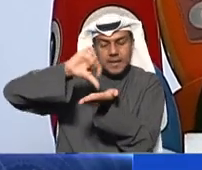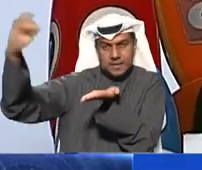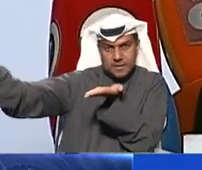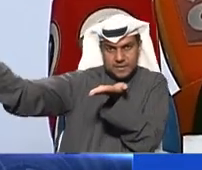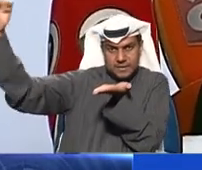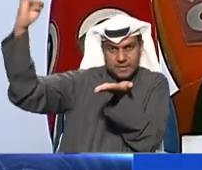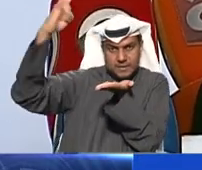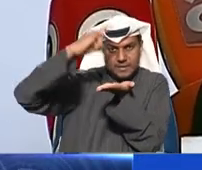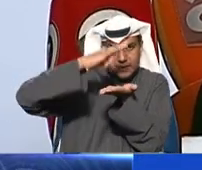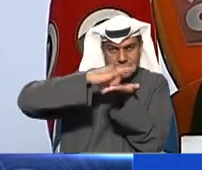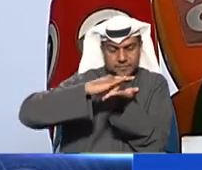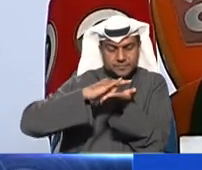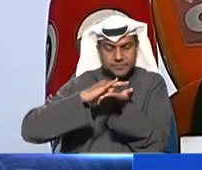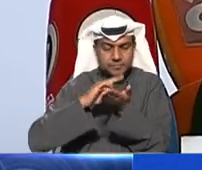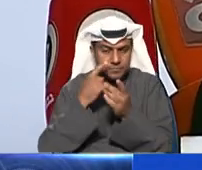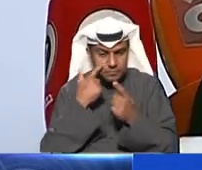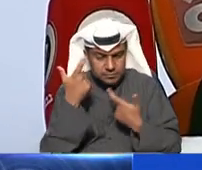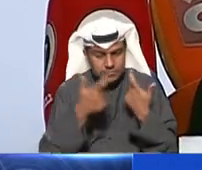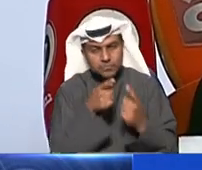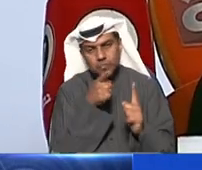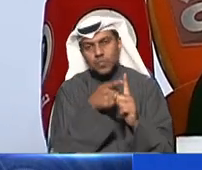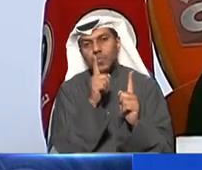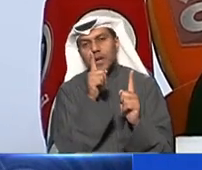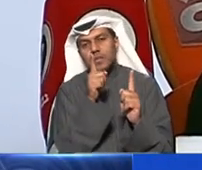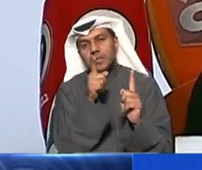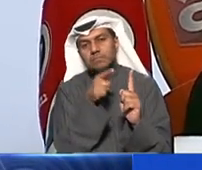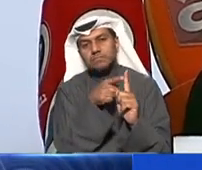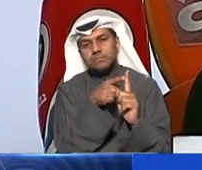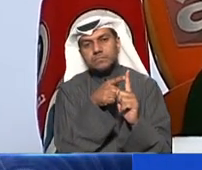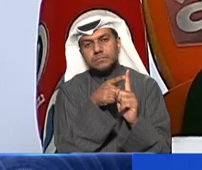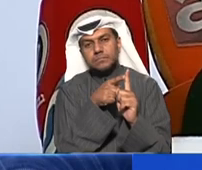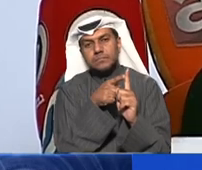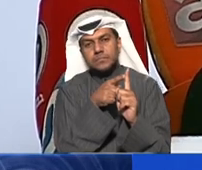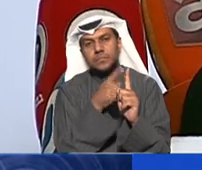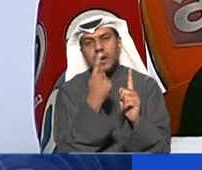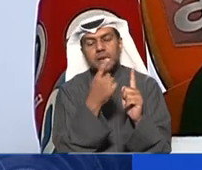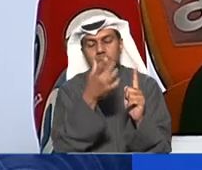الصحي وبحالة مستقرة وليس لديه أي أعراض.